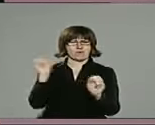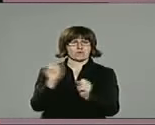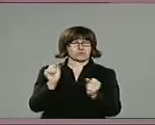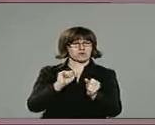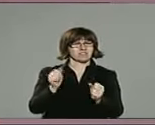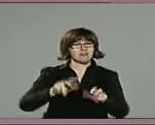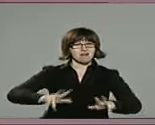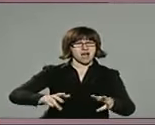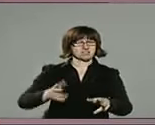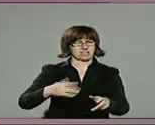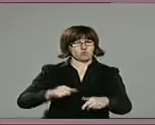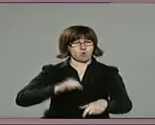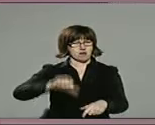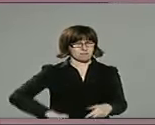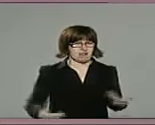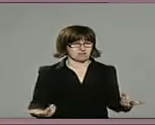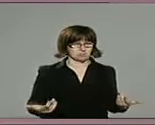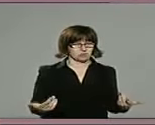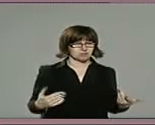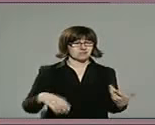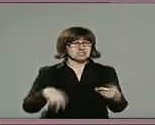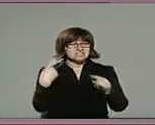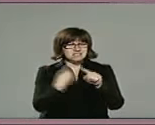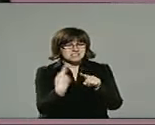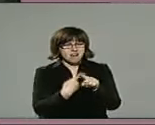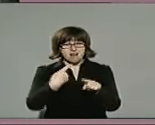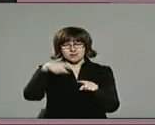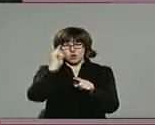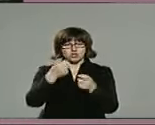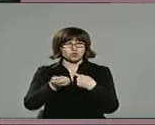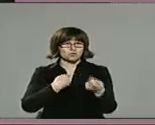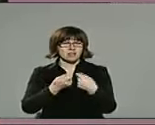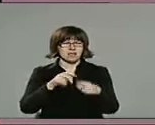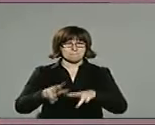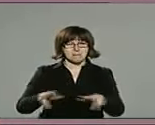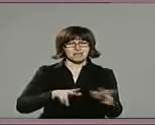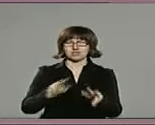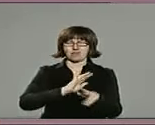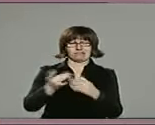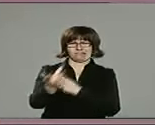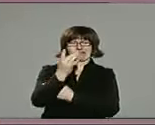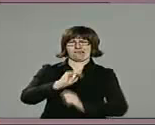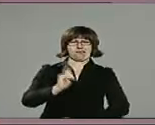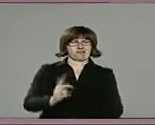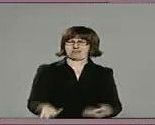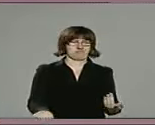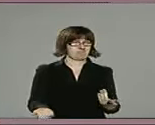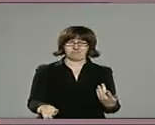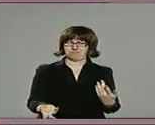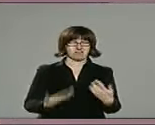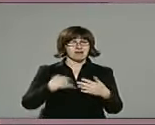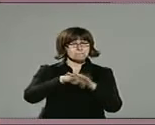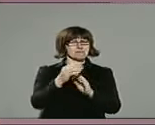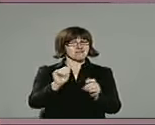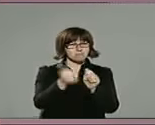gnadenlosen Casino-Kapitalismus geworden. Die übergroße Zahl der deutschen Unternehmer und Manager sind nicht unsere Gegner, liebe Genossinnen und Genossen,